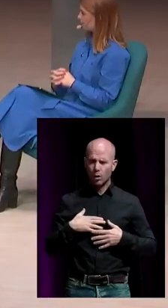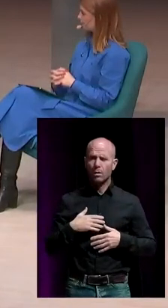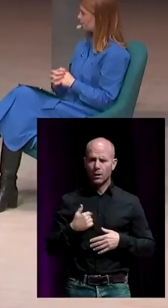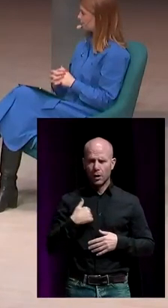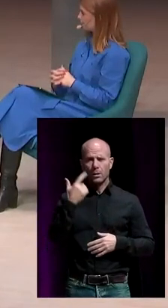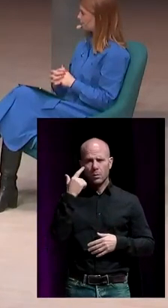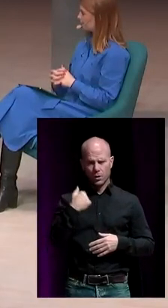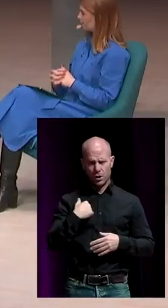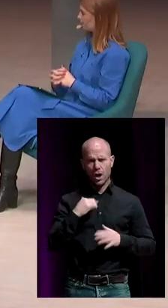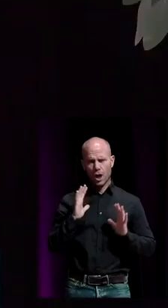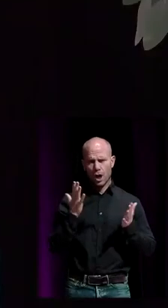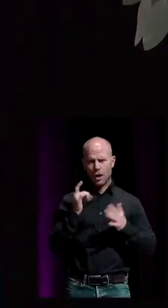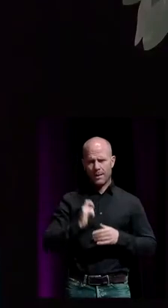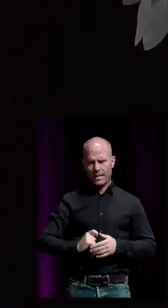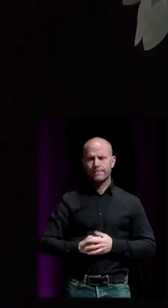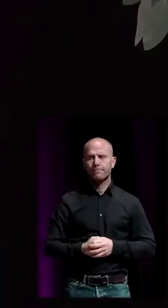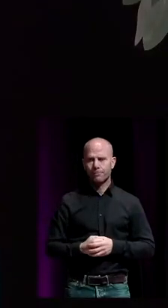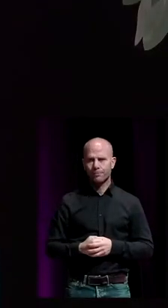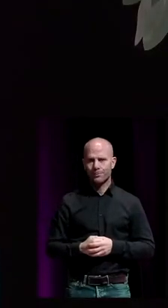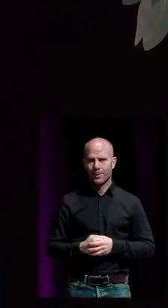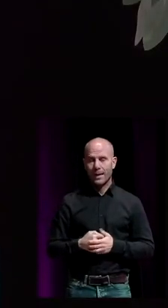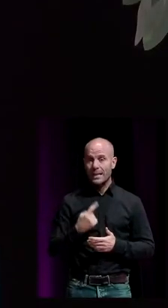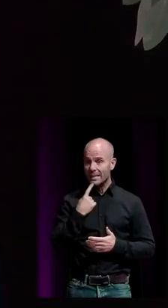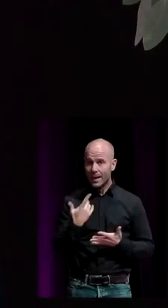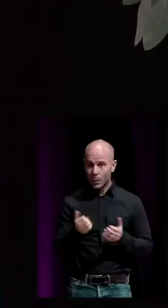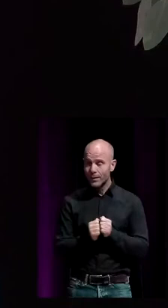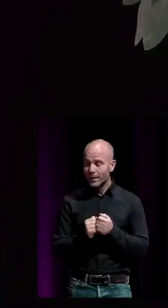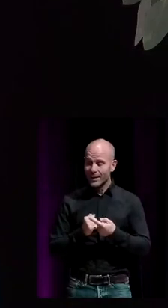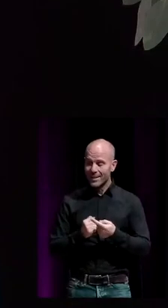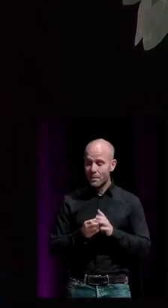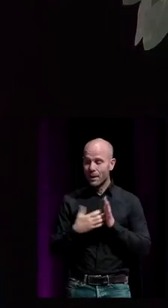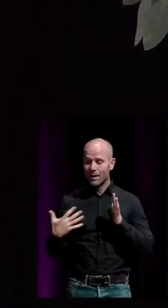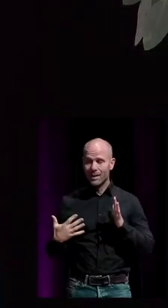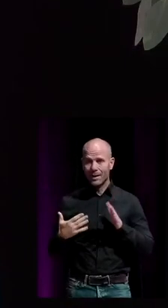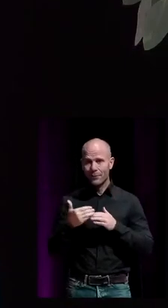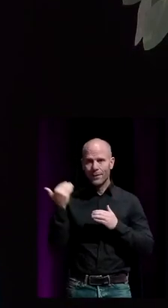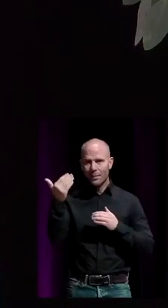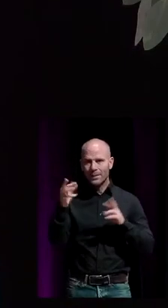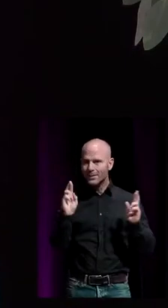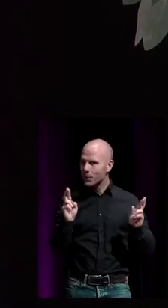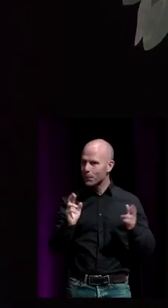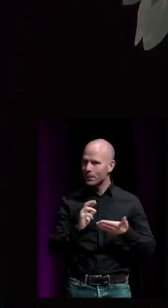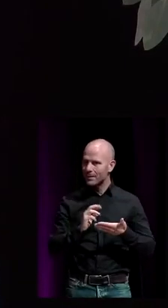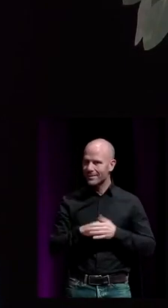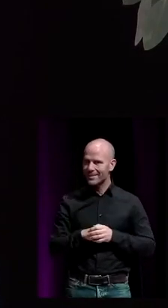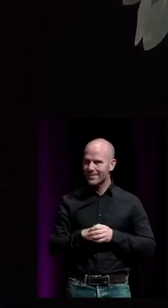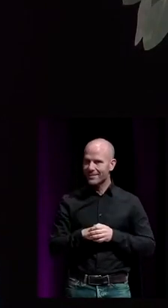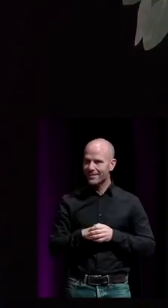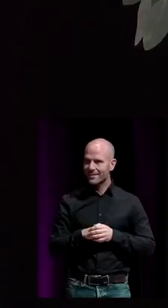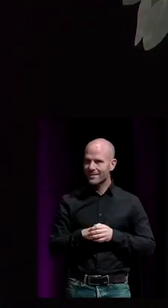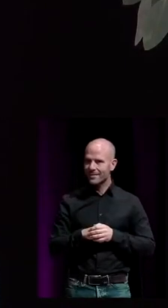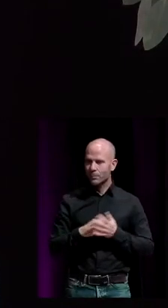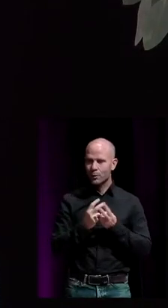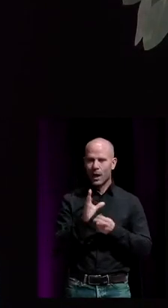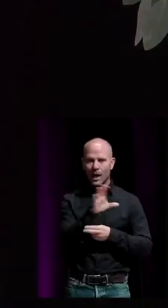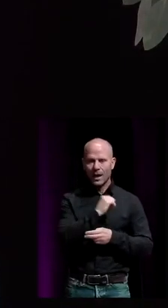det här. Säg någonting som skapar nu framtidshopp och får oss alla att drömma